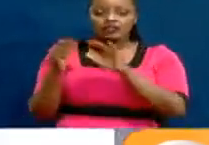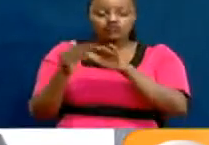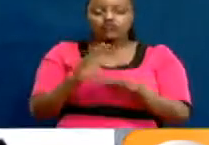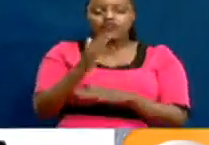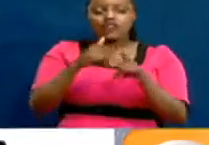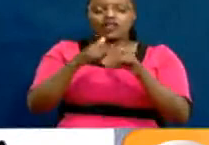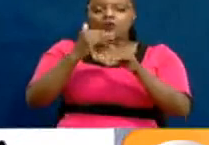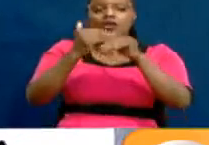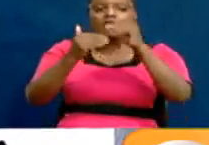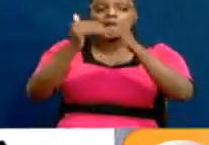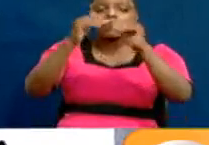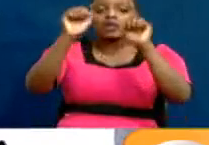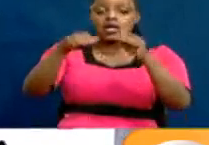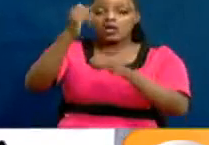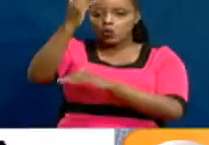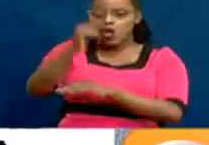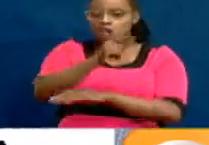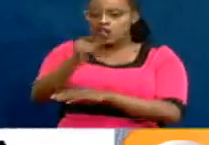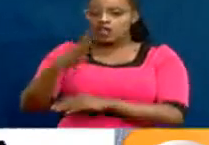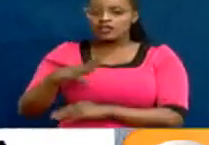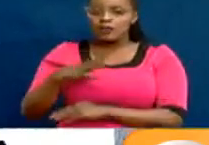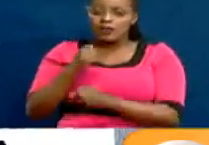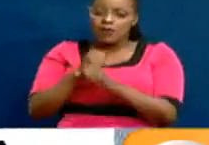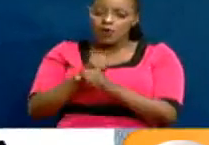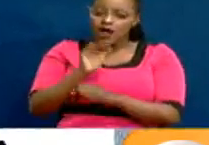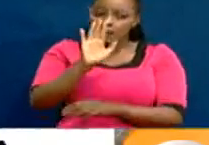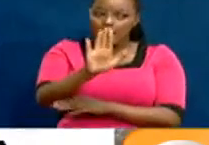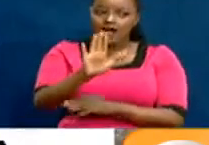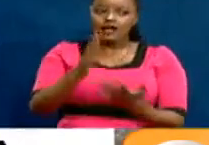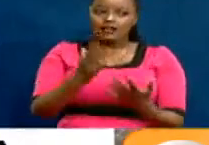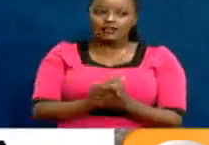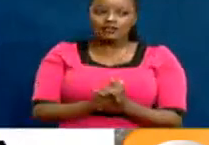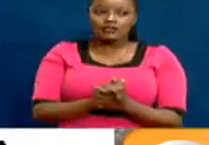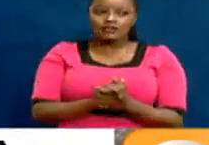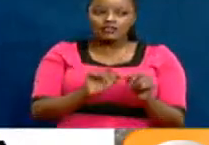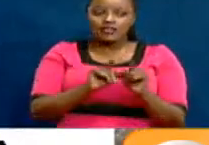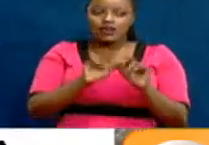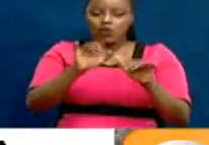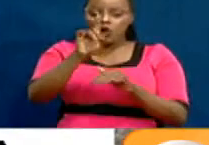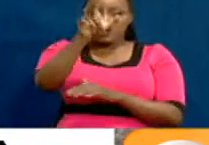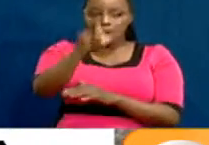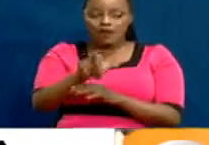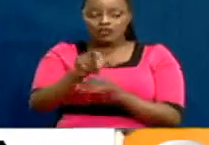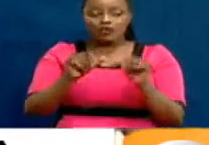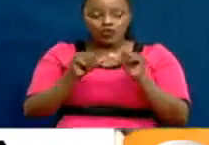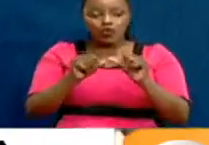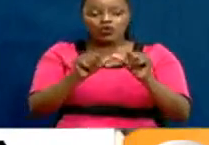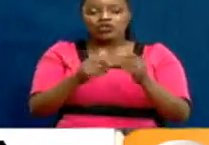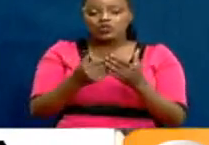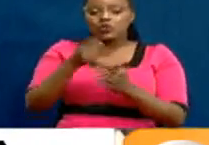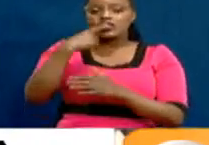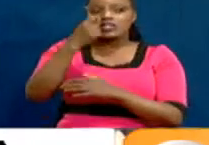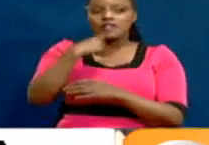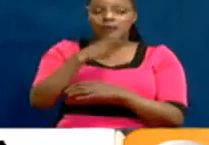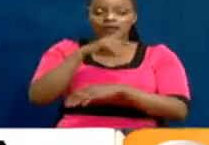tunakuja tunajenga. Kwa sababu hawa watu wote ni kazi ndio imeajiri hapa. Mchimba migodi mmoja angali anaendelea kupata